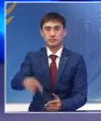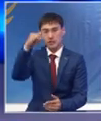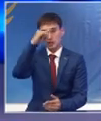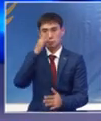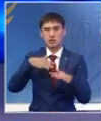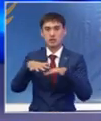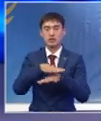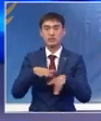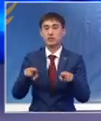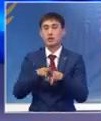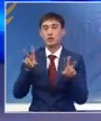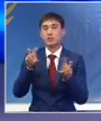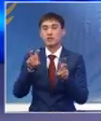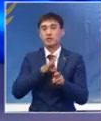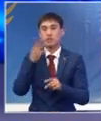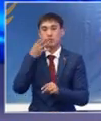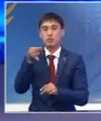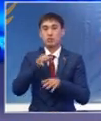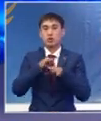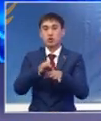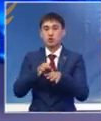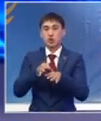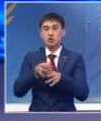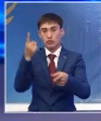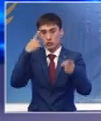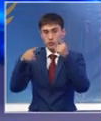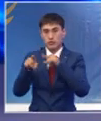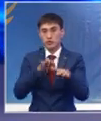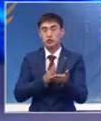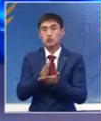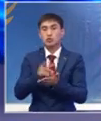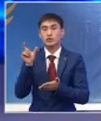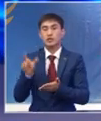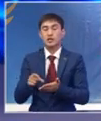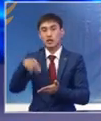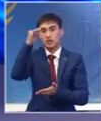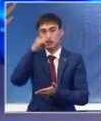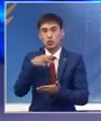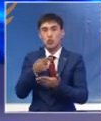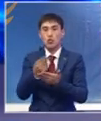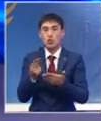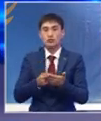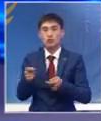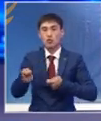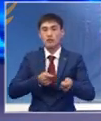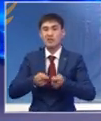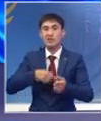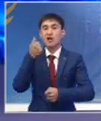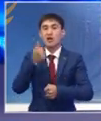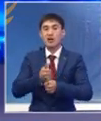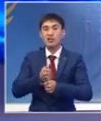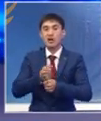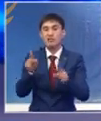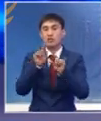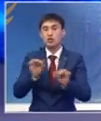Казах Еле. С таким названием в Алматы прошел творческий вечер заслуженного деятеля Казахстана, художественного